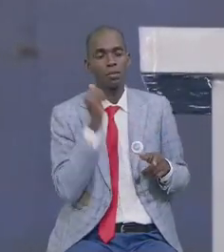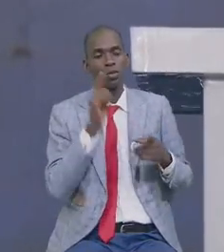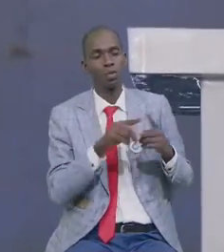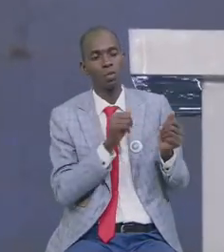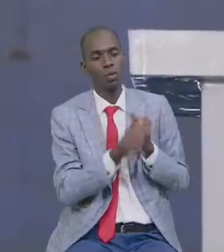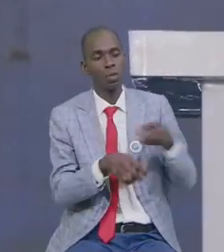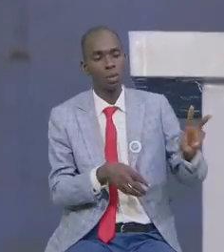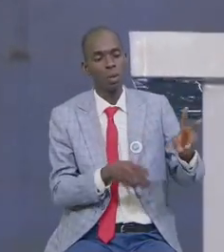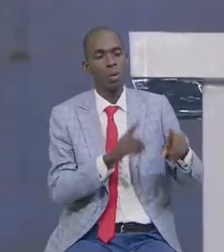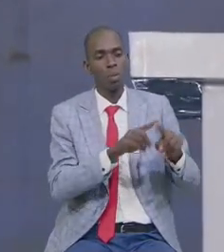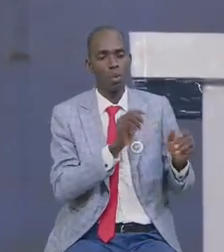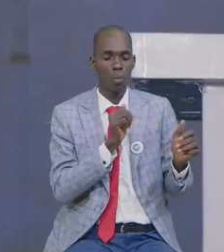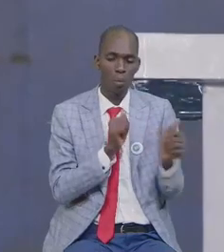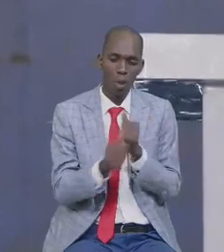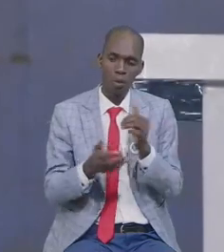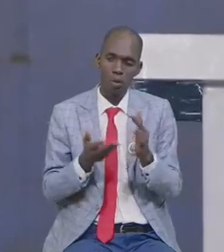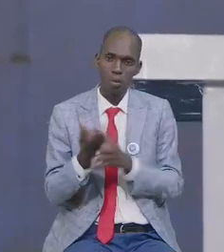Ils prennent le champ.